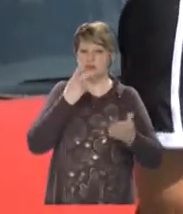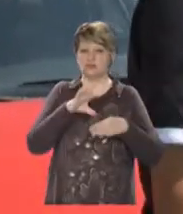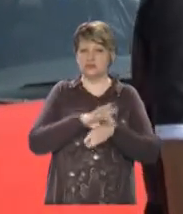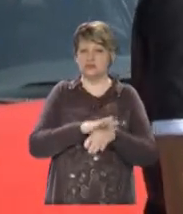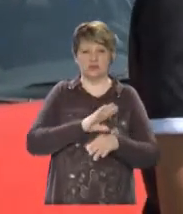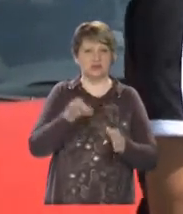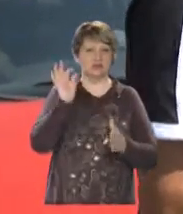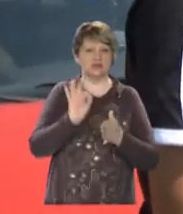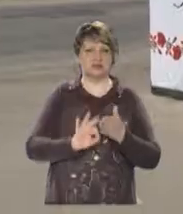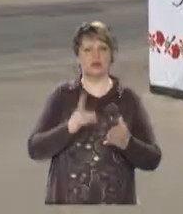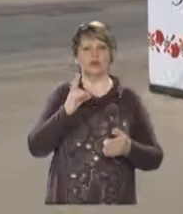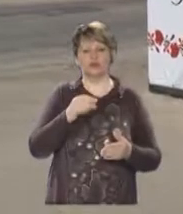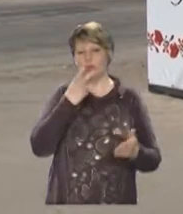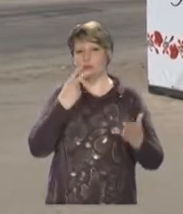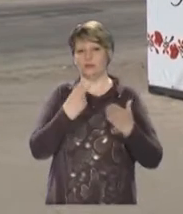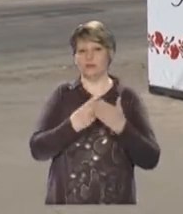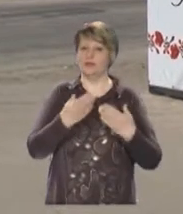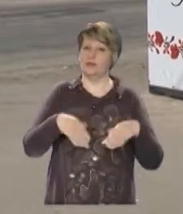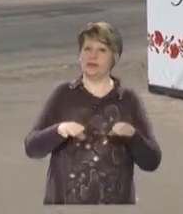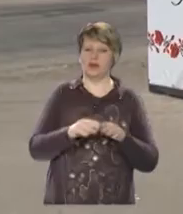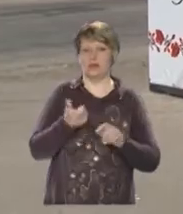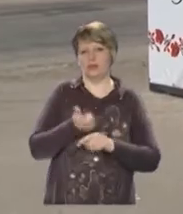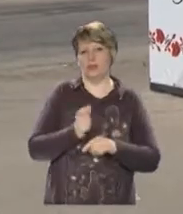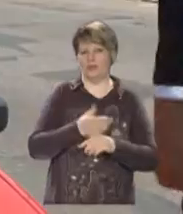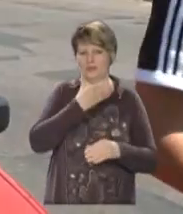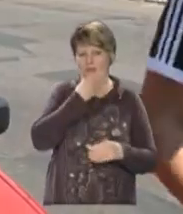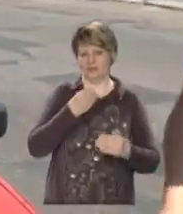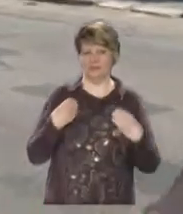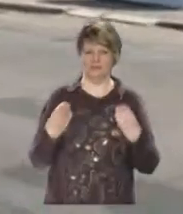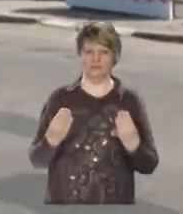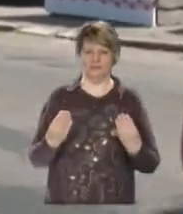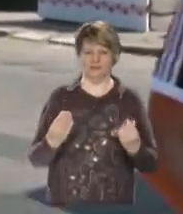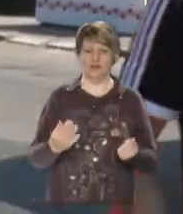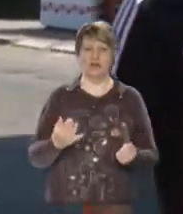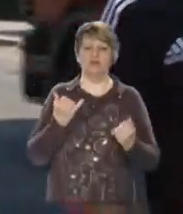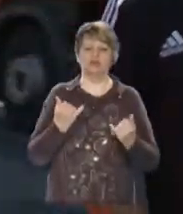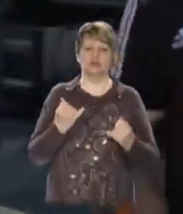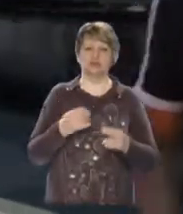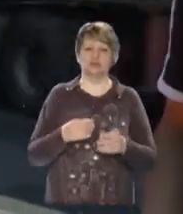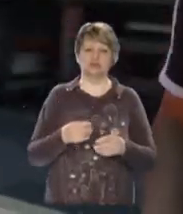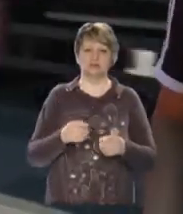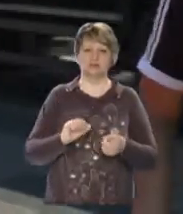не одразу, втім, зазначив, що так значно естетичніше. Бетонкою оградили, так